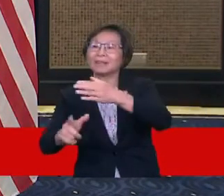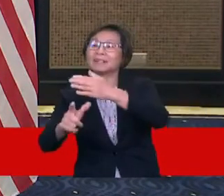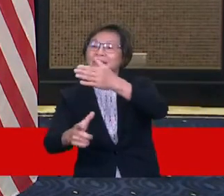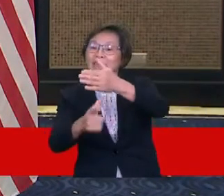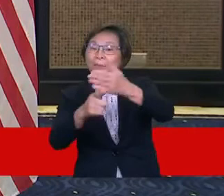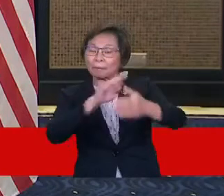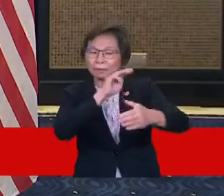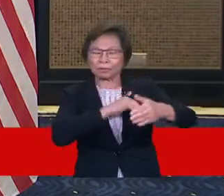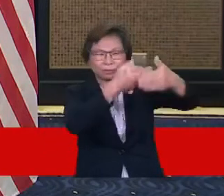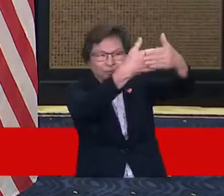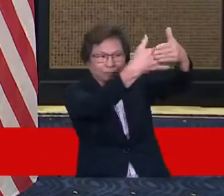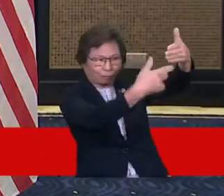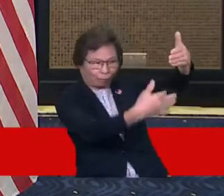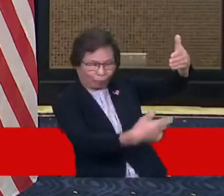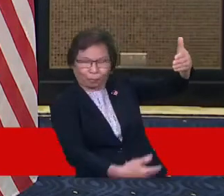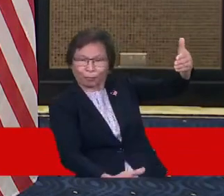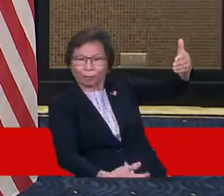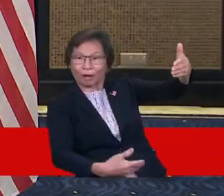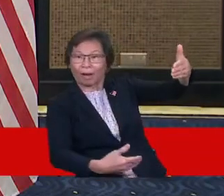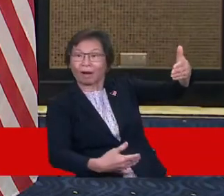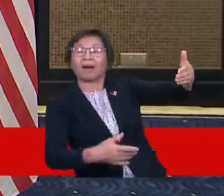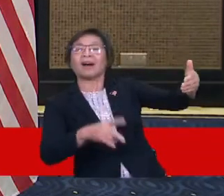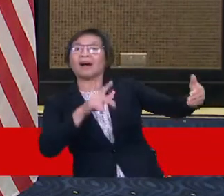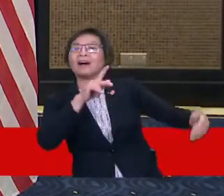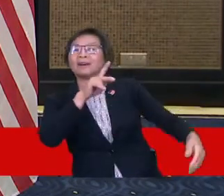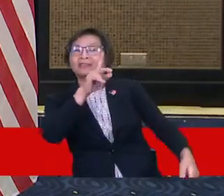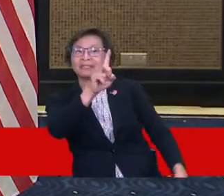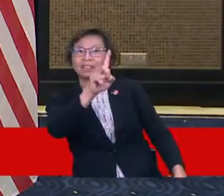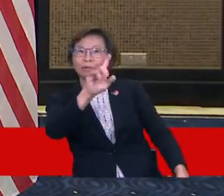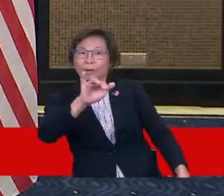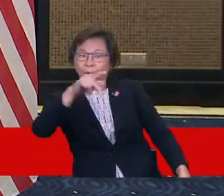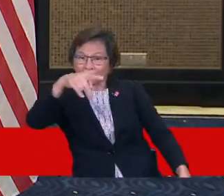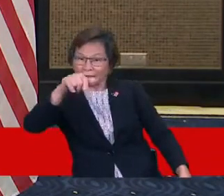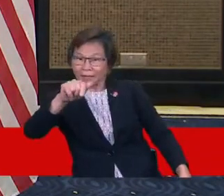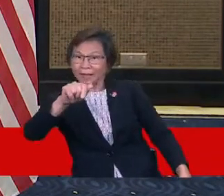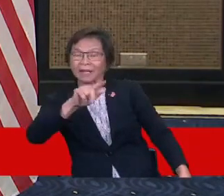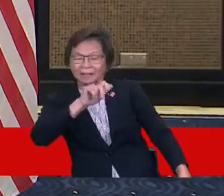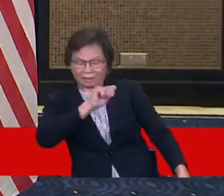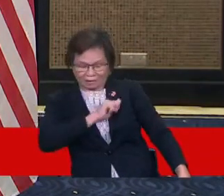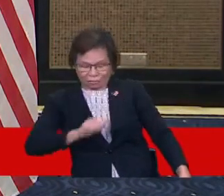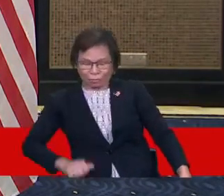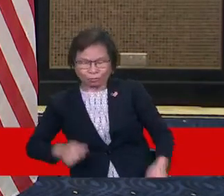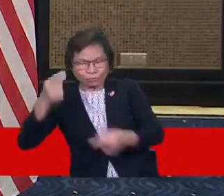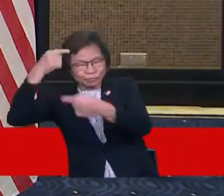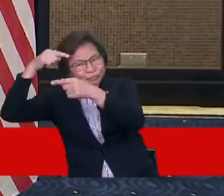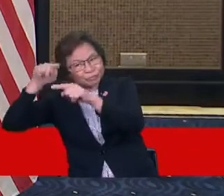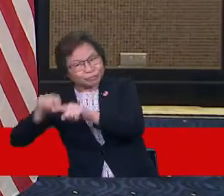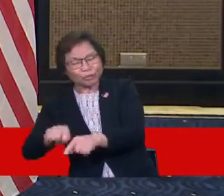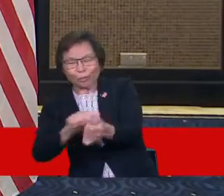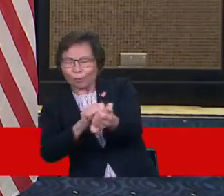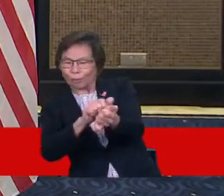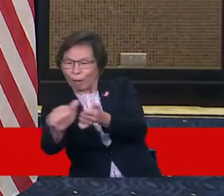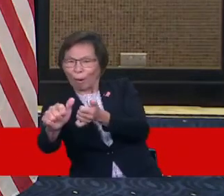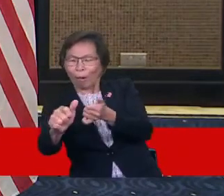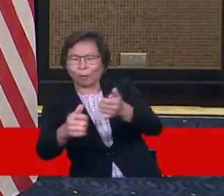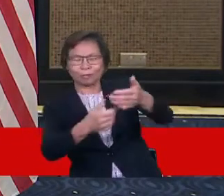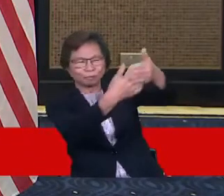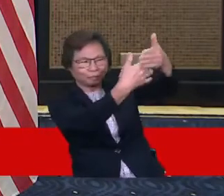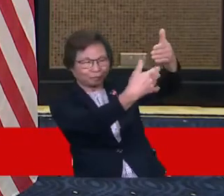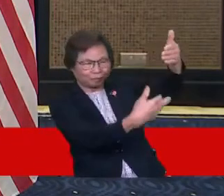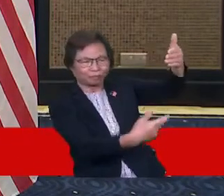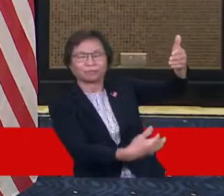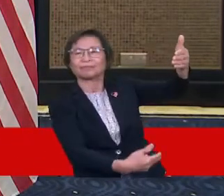menteri yang telah mendapat perkenan kebawah duli Yang Maha Mulia Sri Paduka Baginda yang